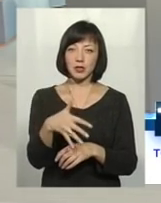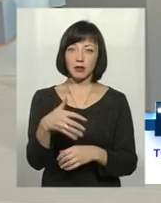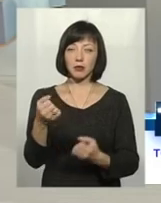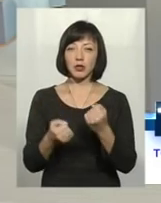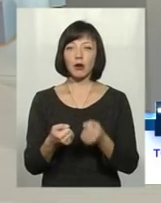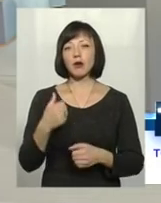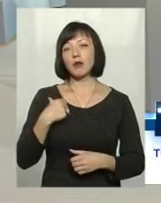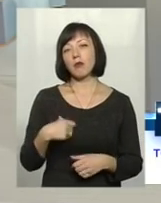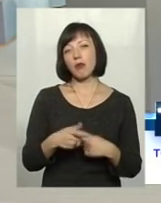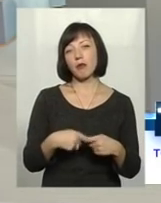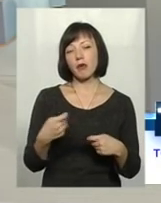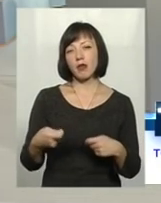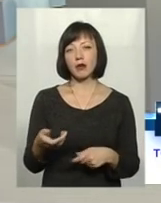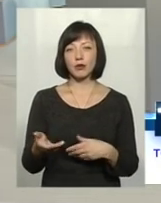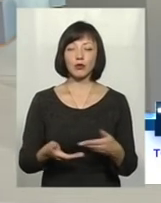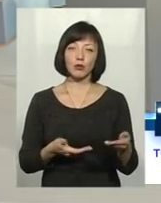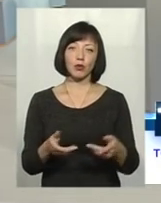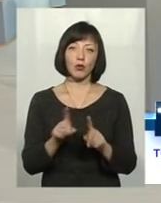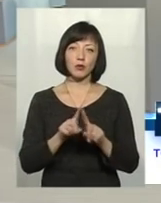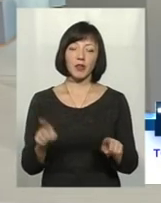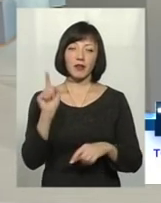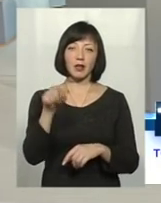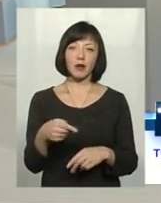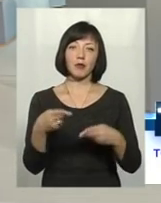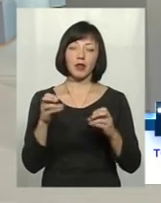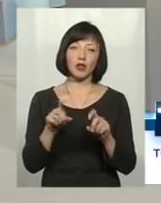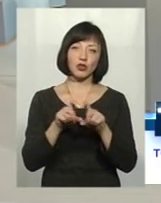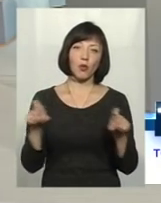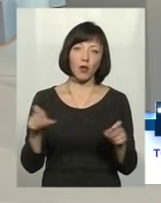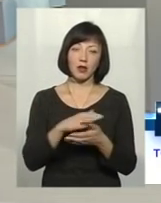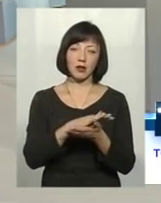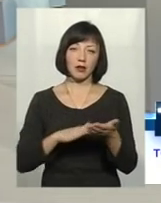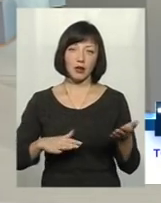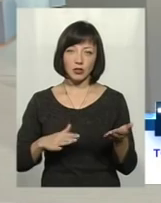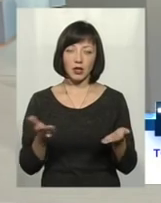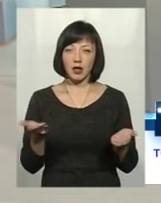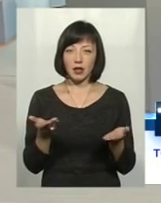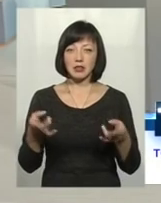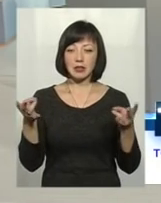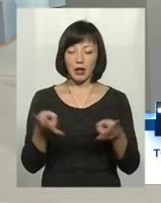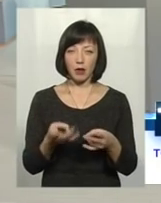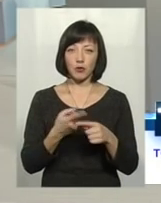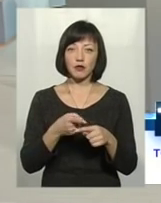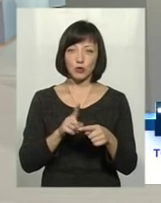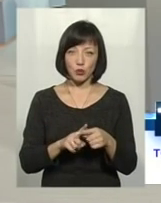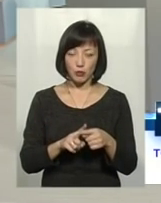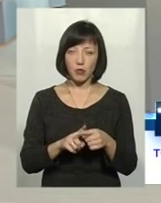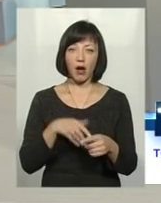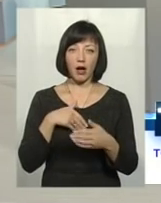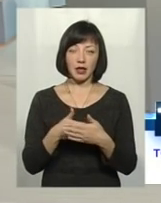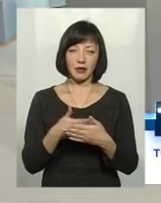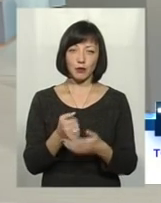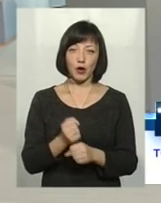собі помаленько йдуть де-небудь, особливо там, де школи і так далі. Якийсь треба в цьому порядку